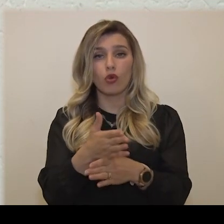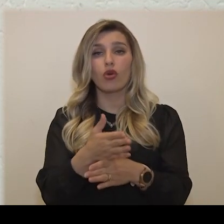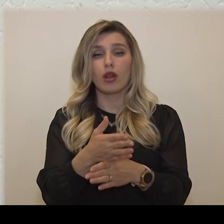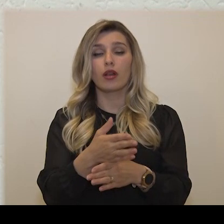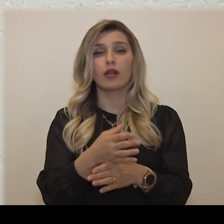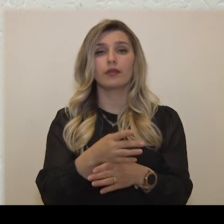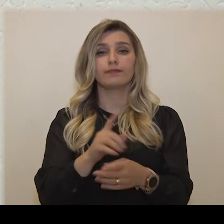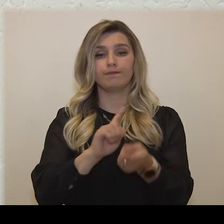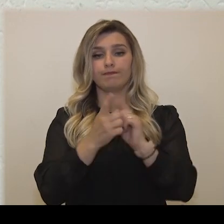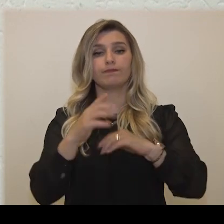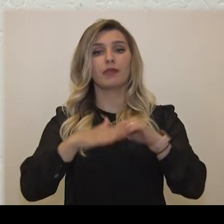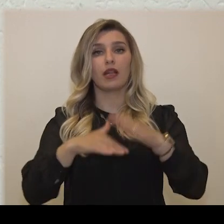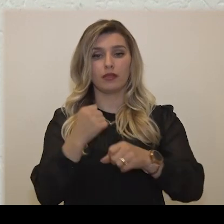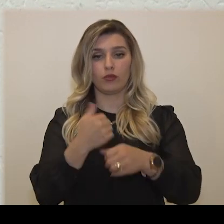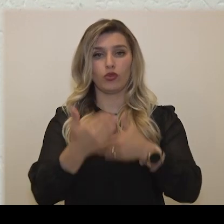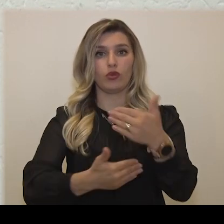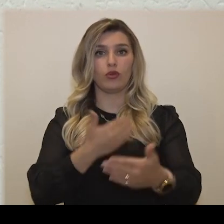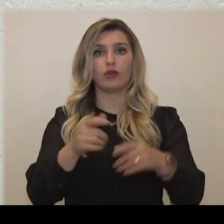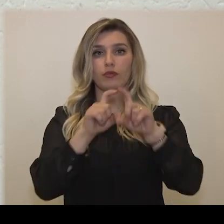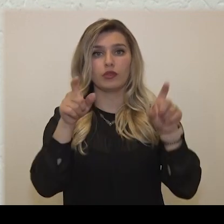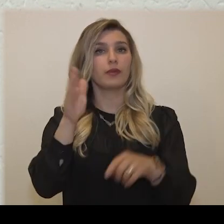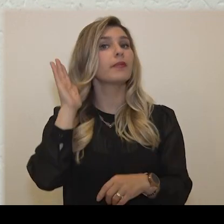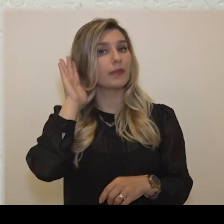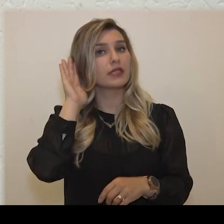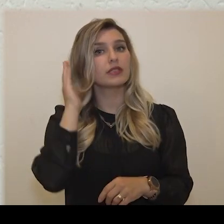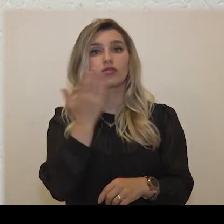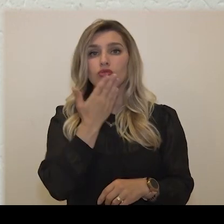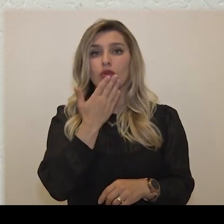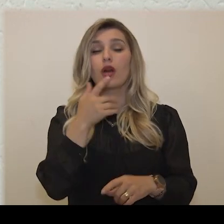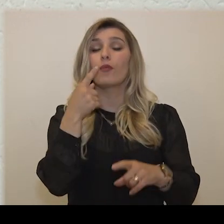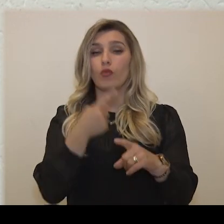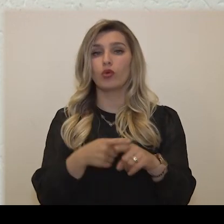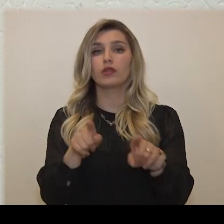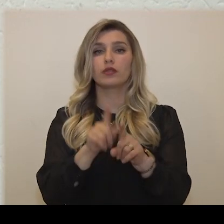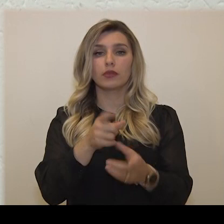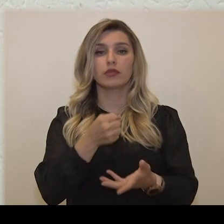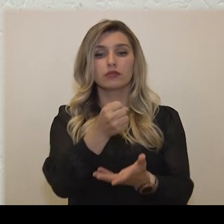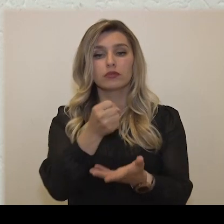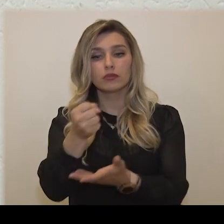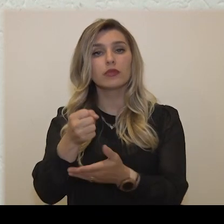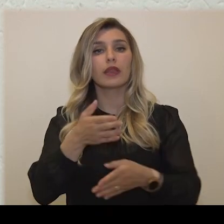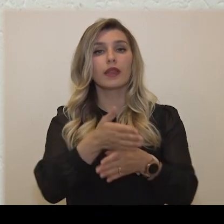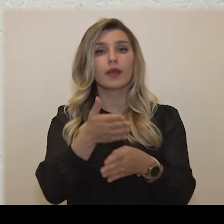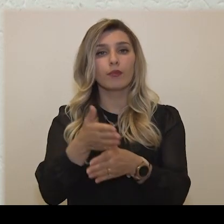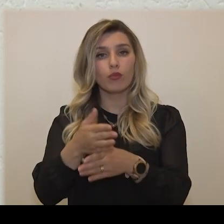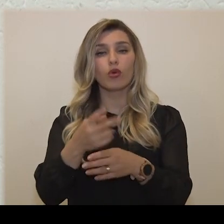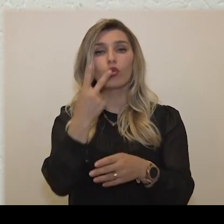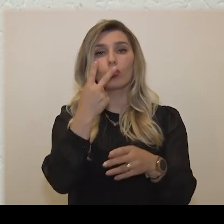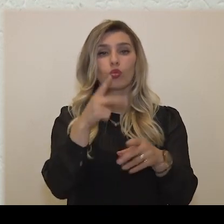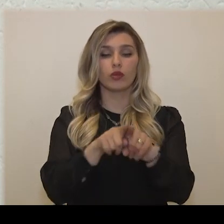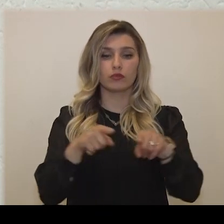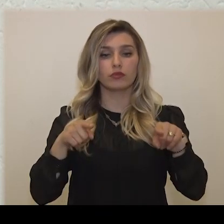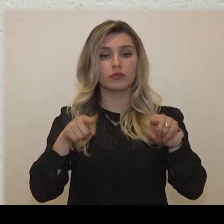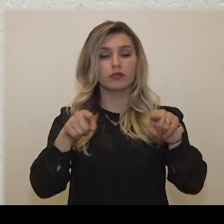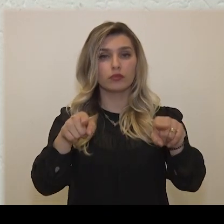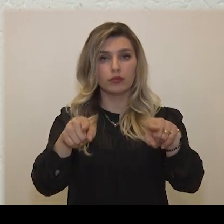kësaj, të mirë zbatohen nga institucioni i mashtit dhe në të njëjtën kohë të kemi edhe investime paralele që kanë